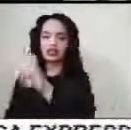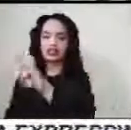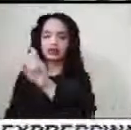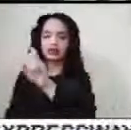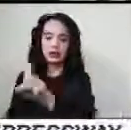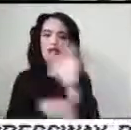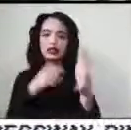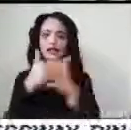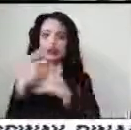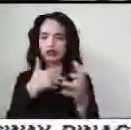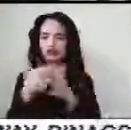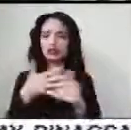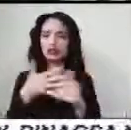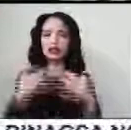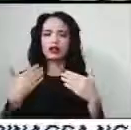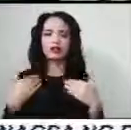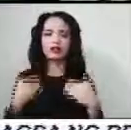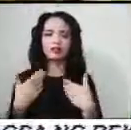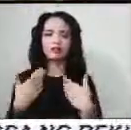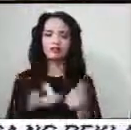ko, parang hinahalo ko sa excited.